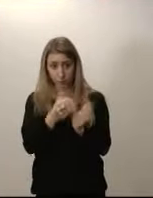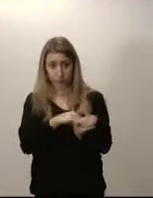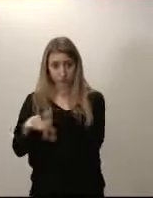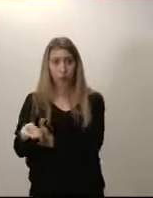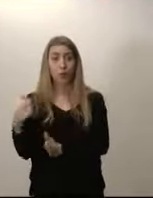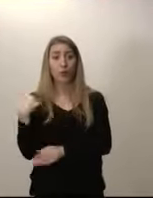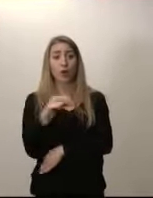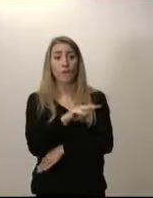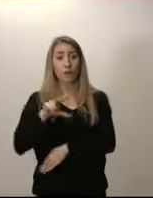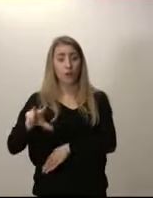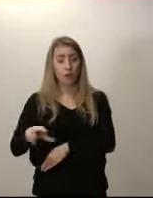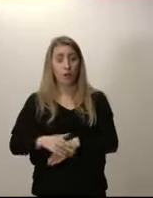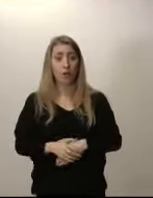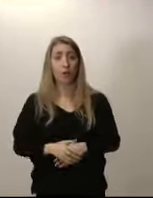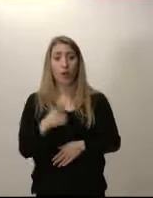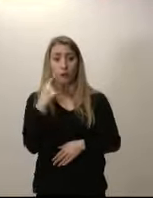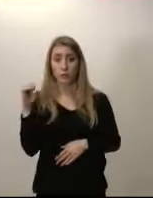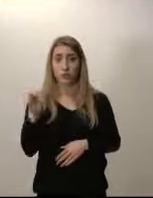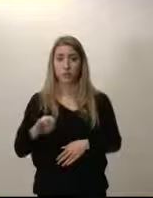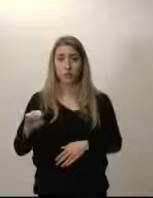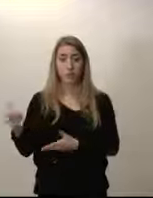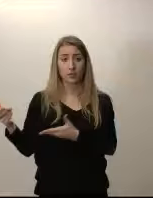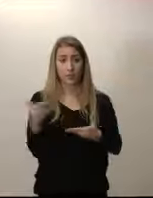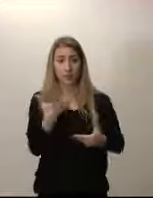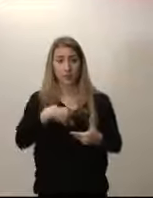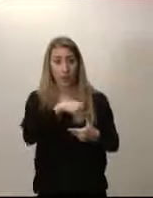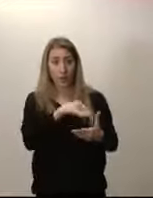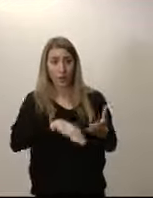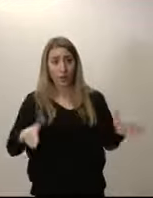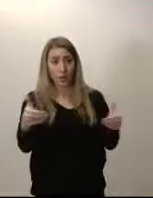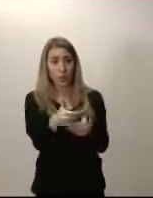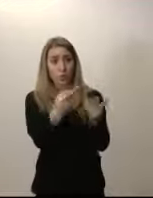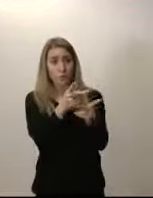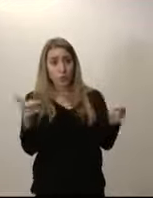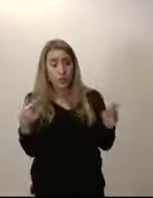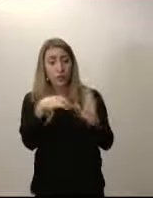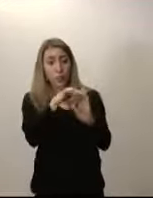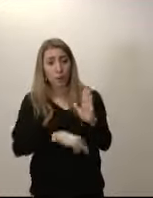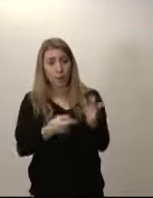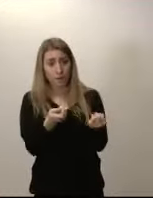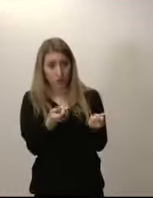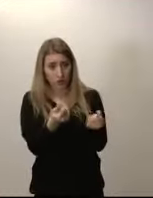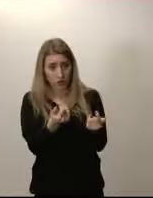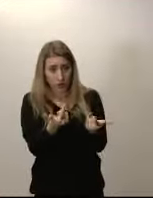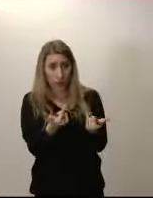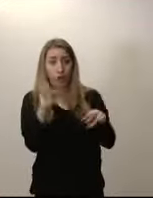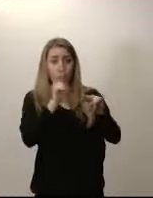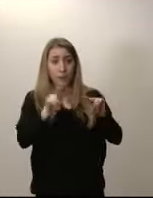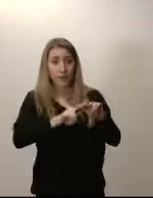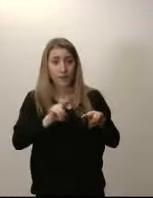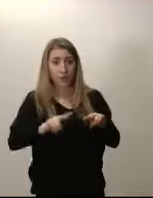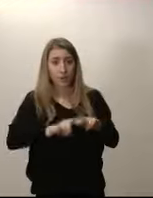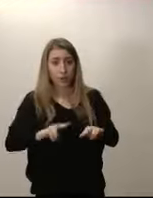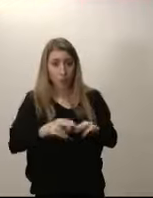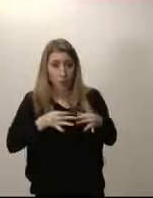numéro 23, Monsieur Schreiber. Incorporation dans le domaine public communal et modalités financières de réfection du cours de